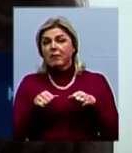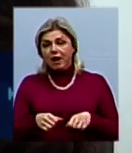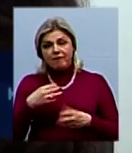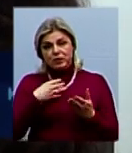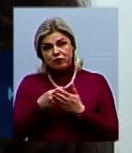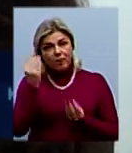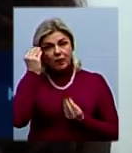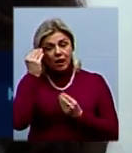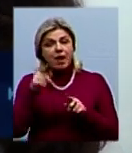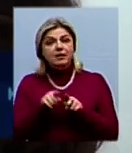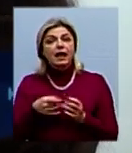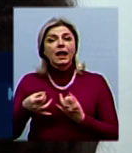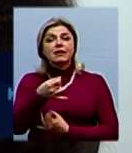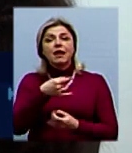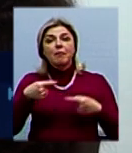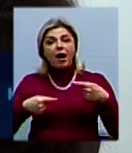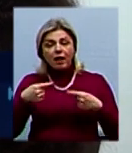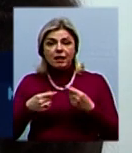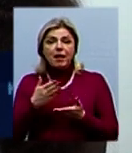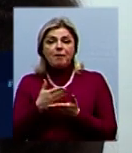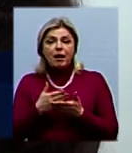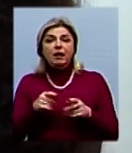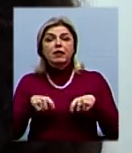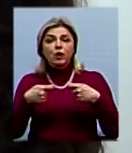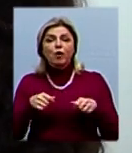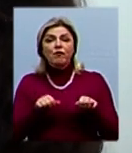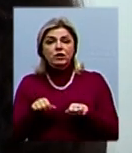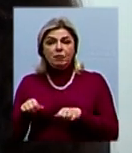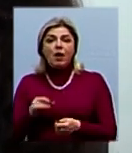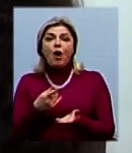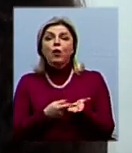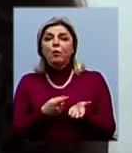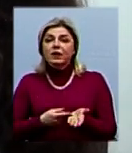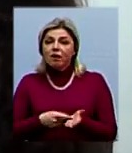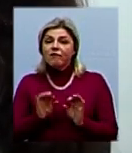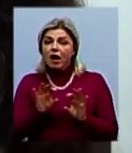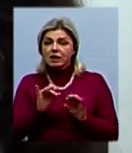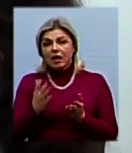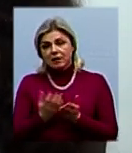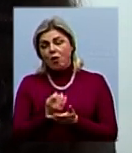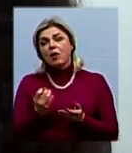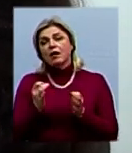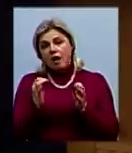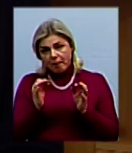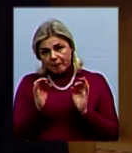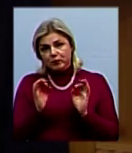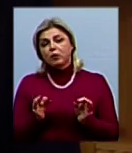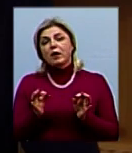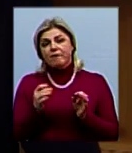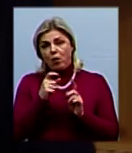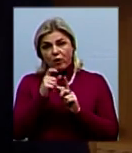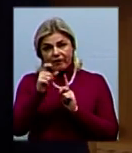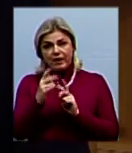такі дебати, вони розвивають тобі можливість аргументувати і знаходити потрібну відповідь на якесь питання. Цей